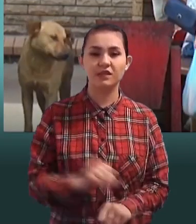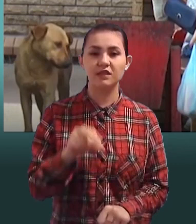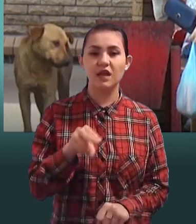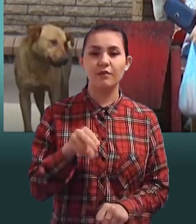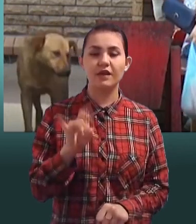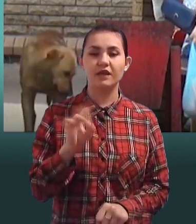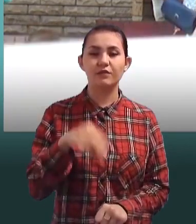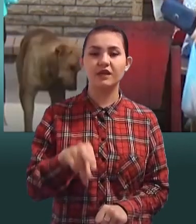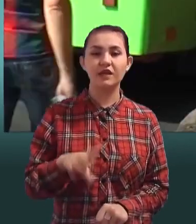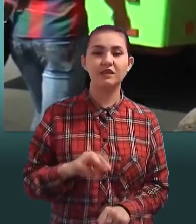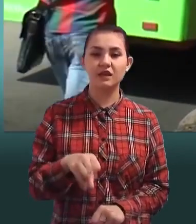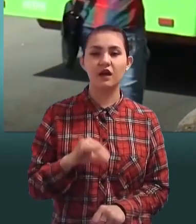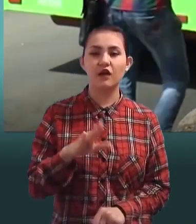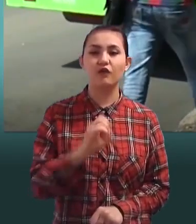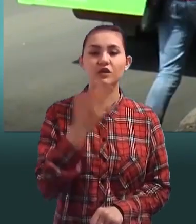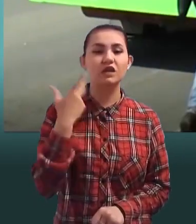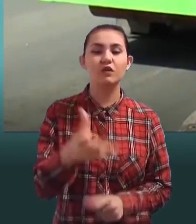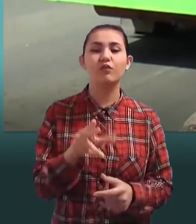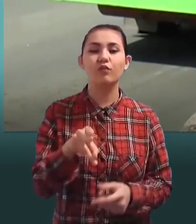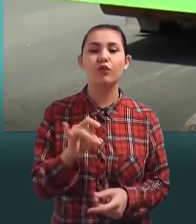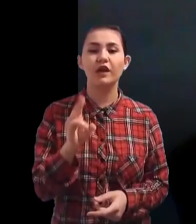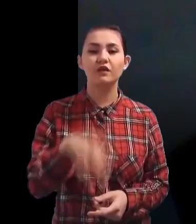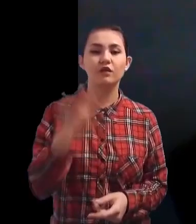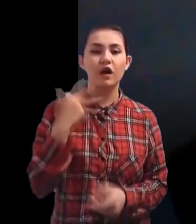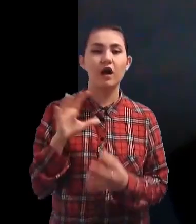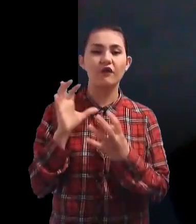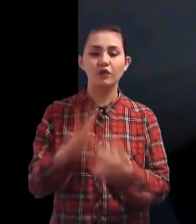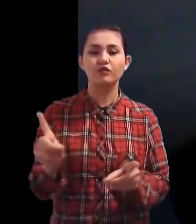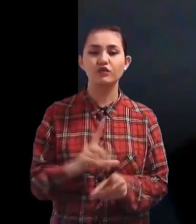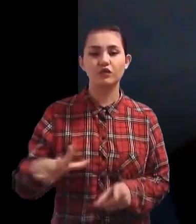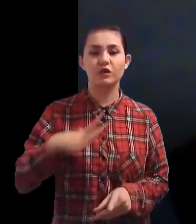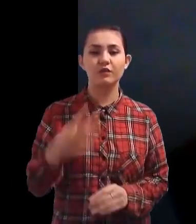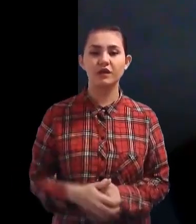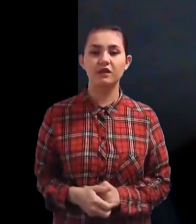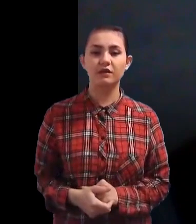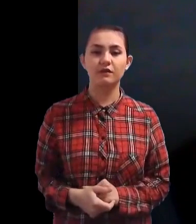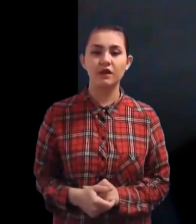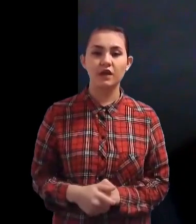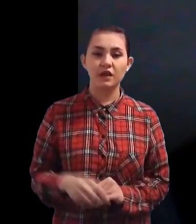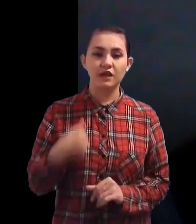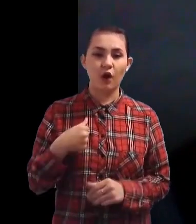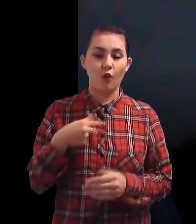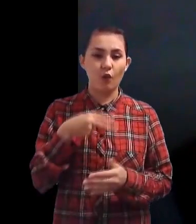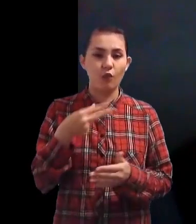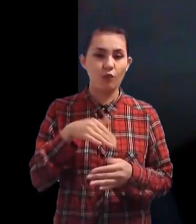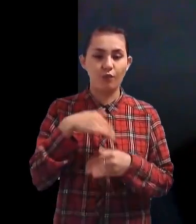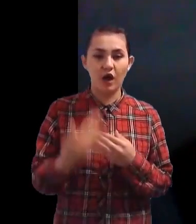Когда вы наведете порядок, чтобы в автобусах хоть что-то было? Я упала в обморок, потому